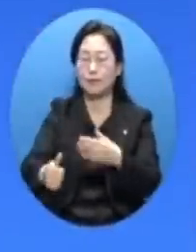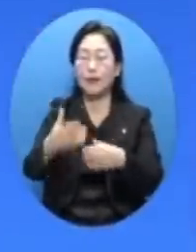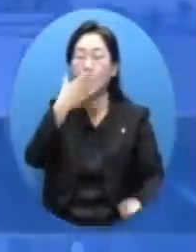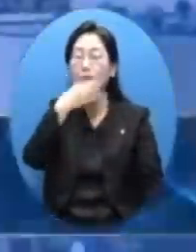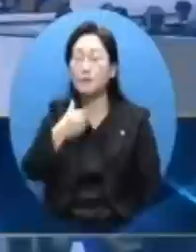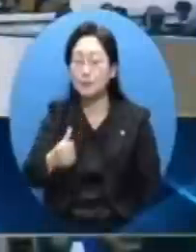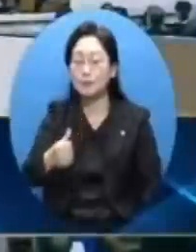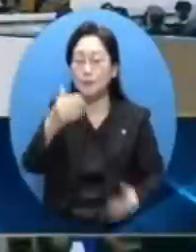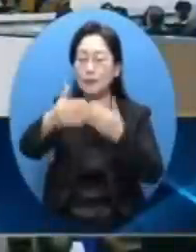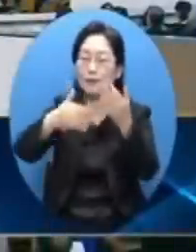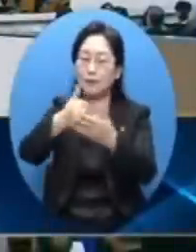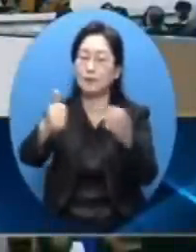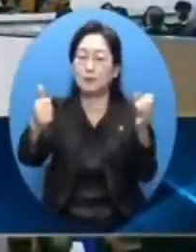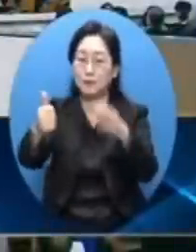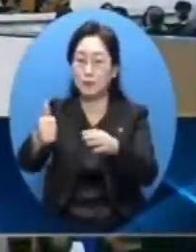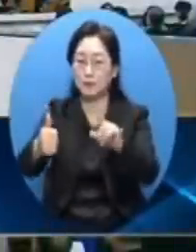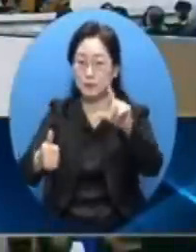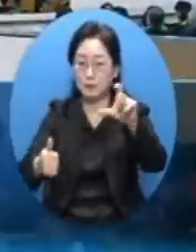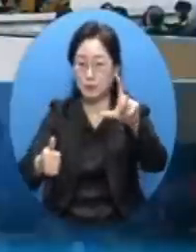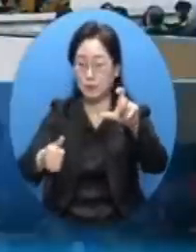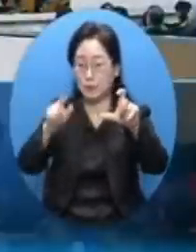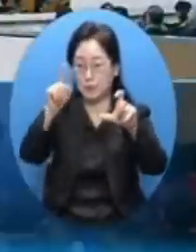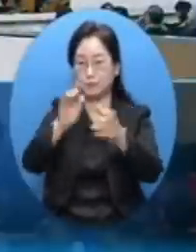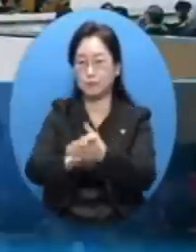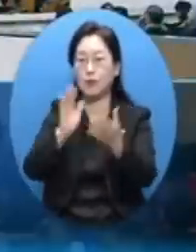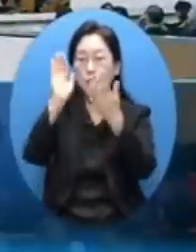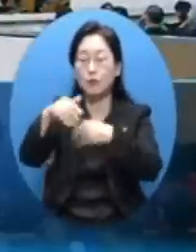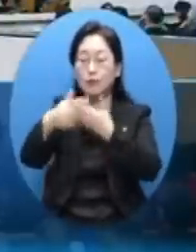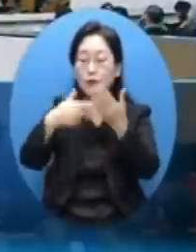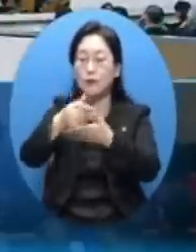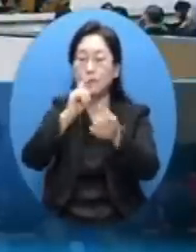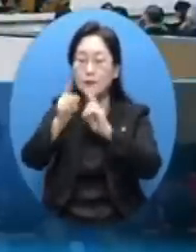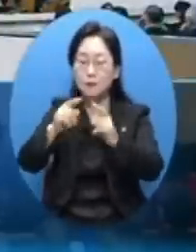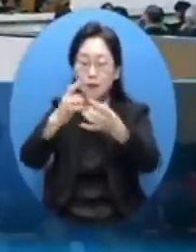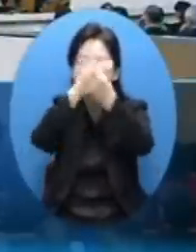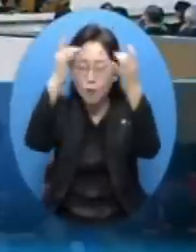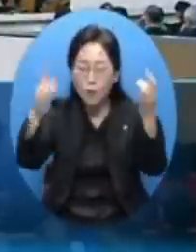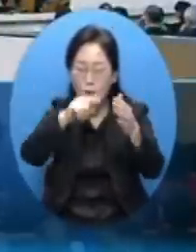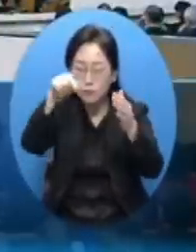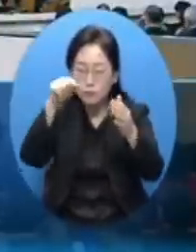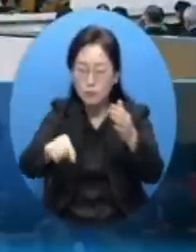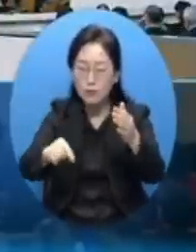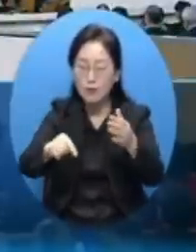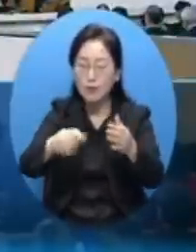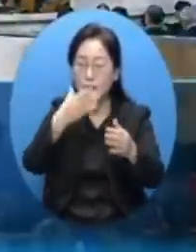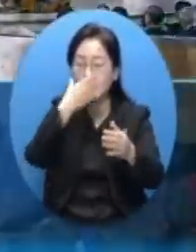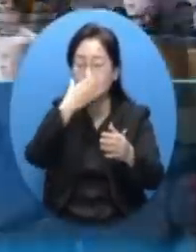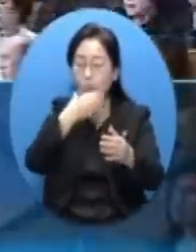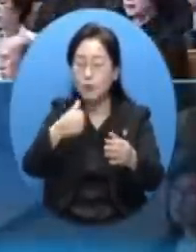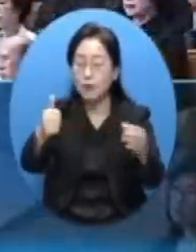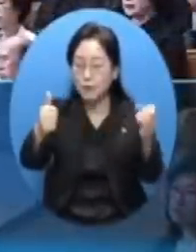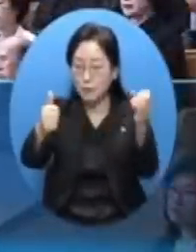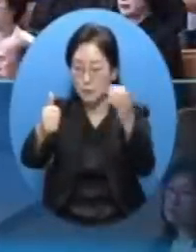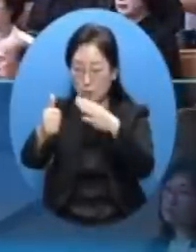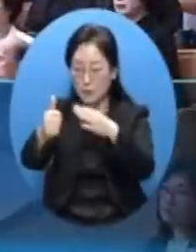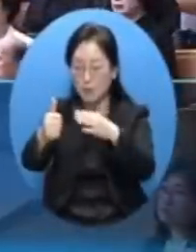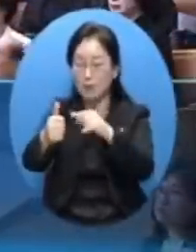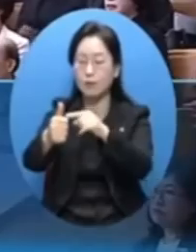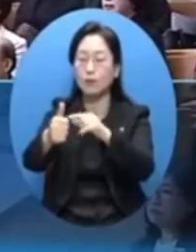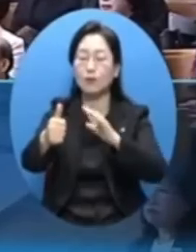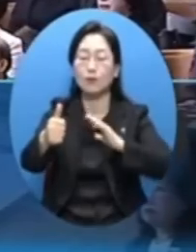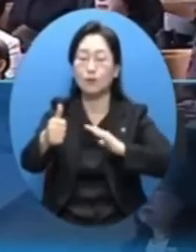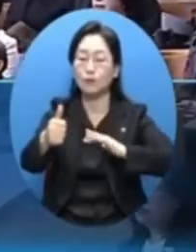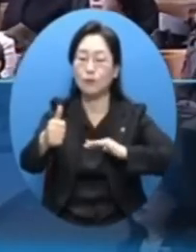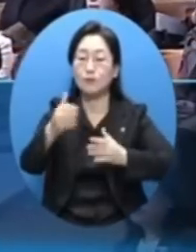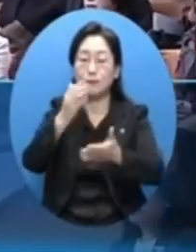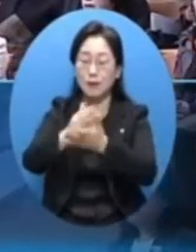임한 하나님의 말씀입니다. 15장 1절에 이후에 야훼의 말씀이 환상 중에 아브라함에게 임하여 이르시되 아브라함아 두려워하지 말라 나는